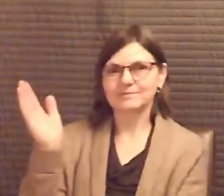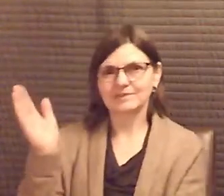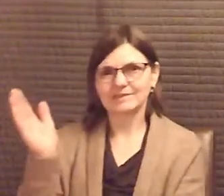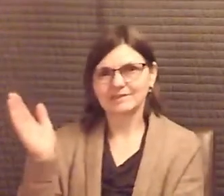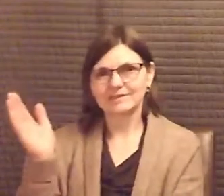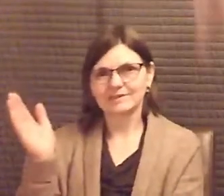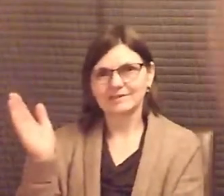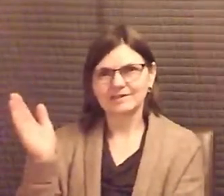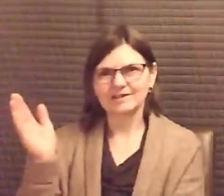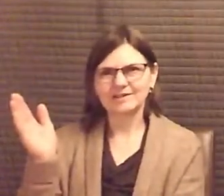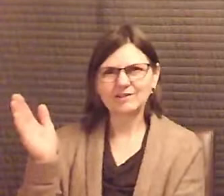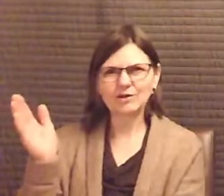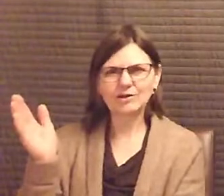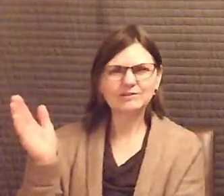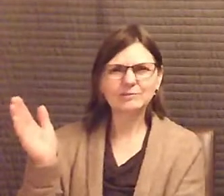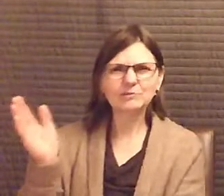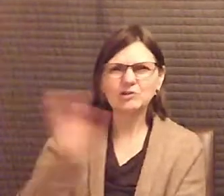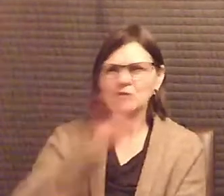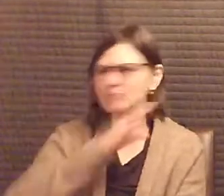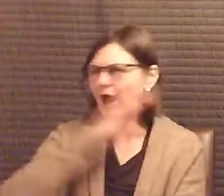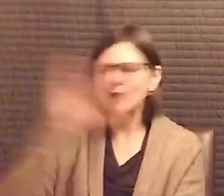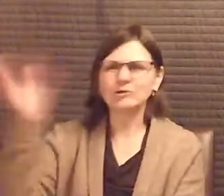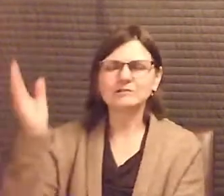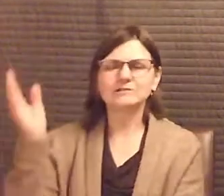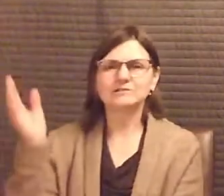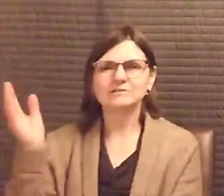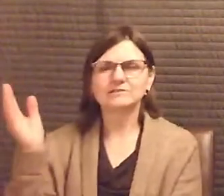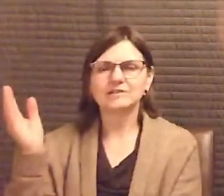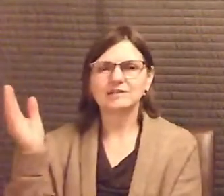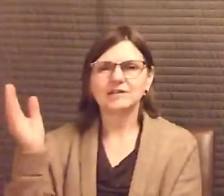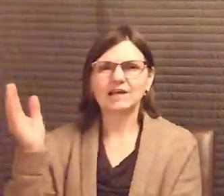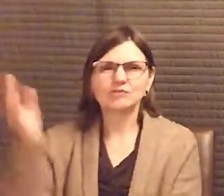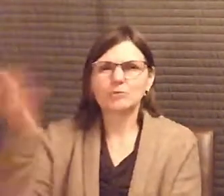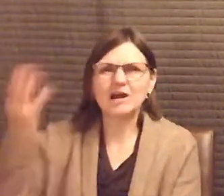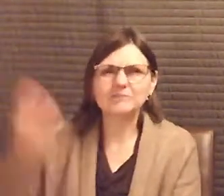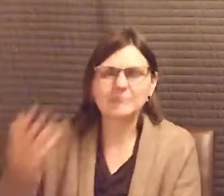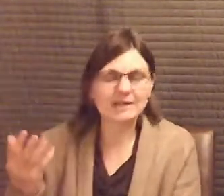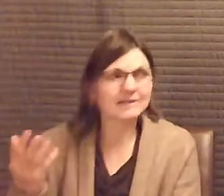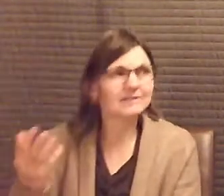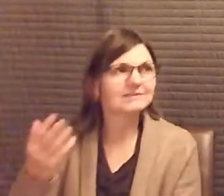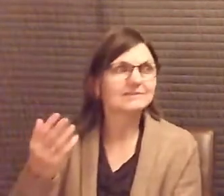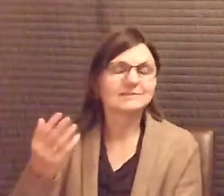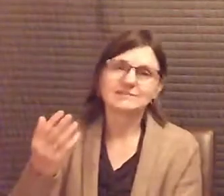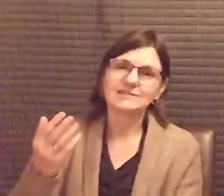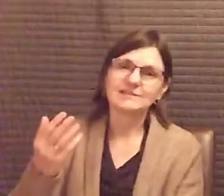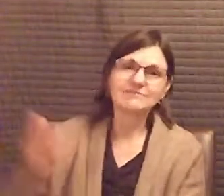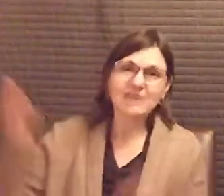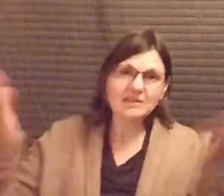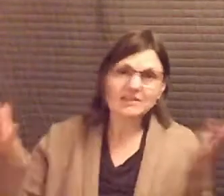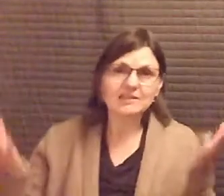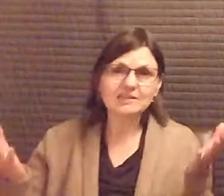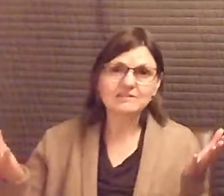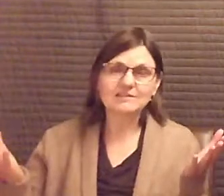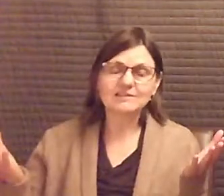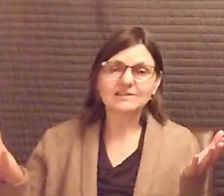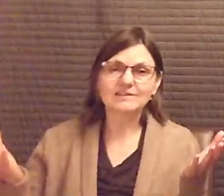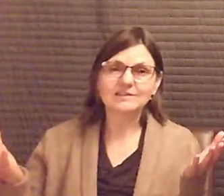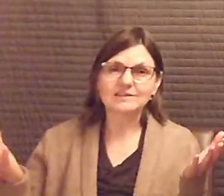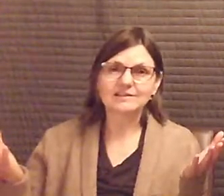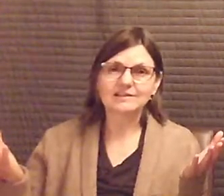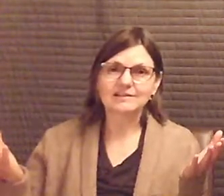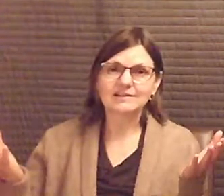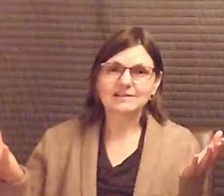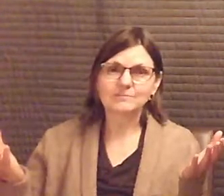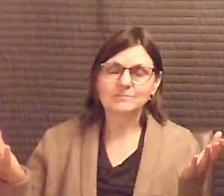dood je moet niet over mijn huid ik mijn haar is helemaal hard breed angelo beetje ben eigenlijk